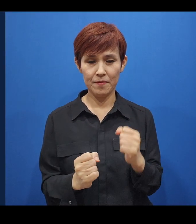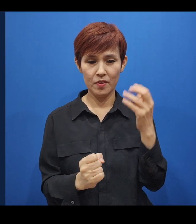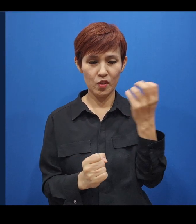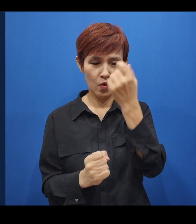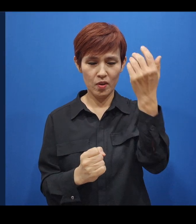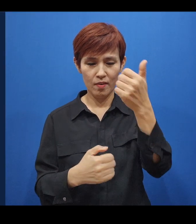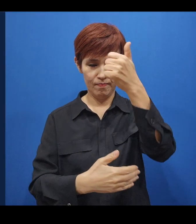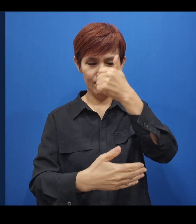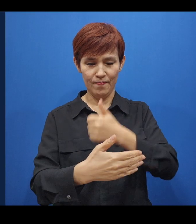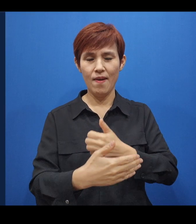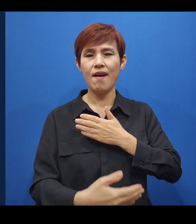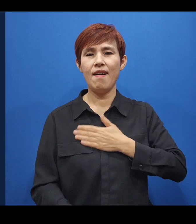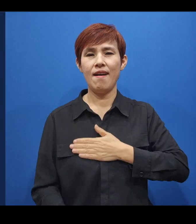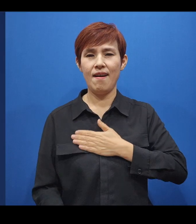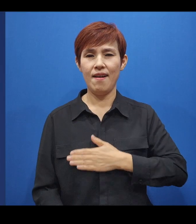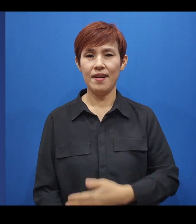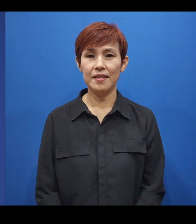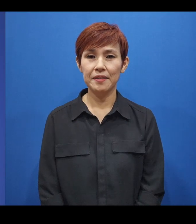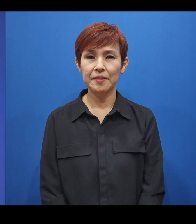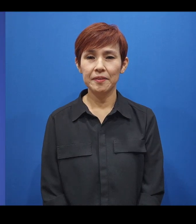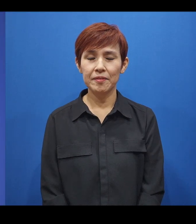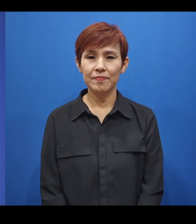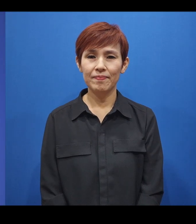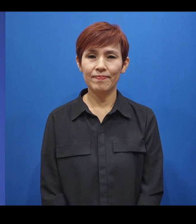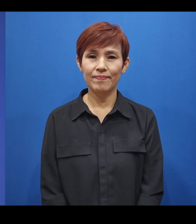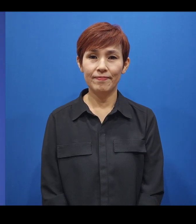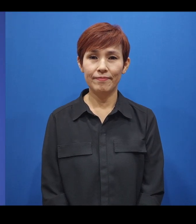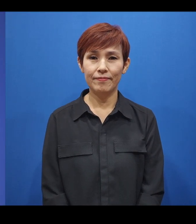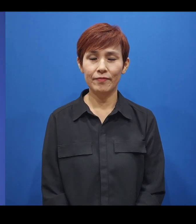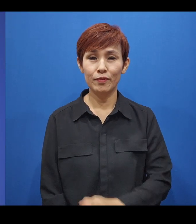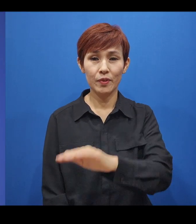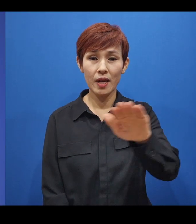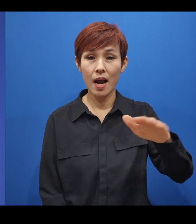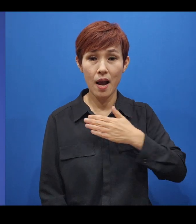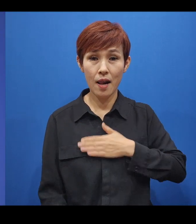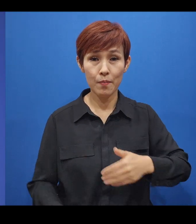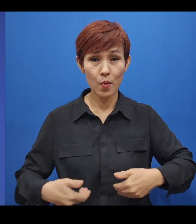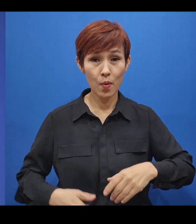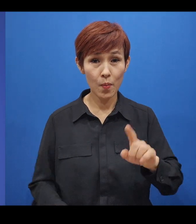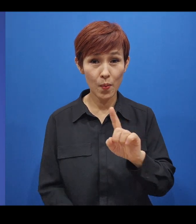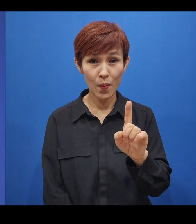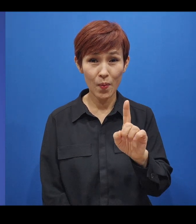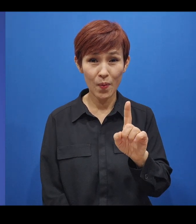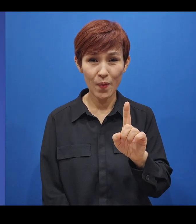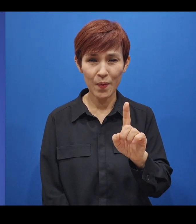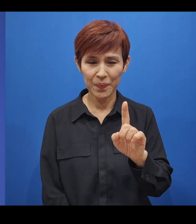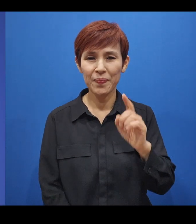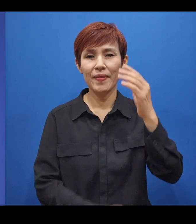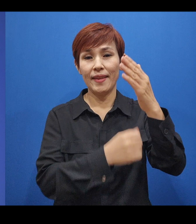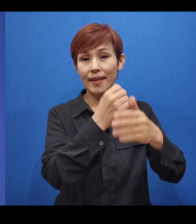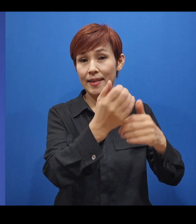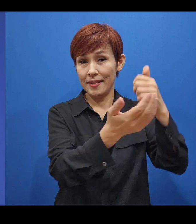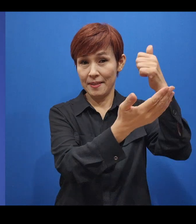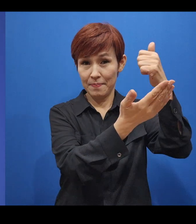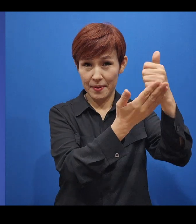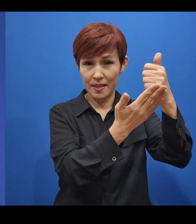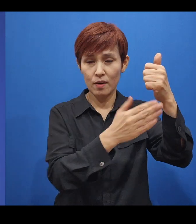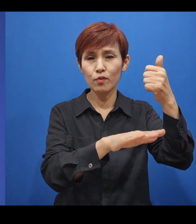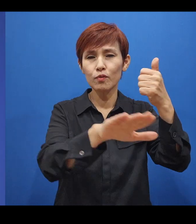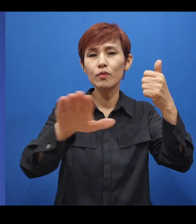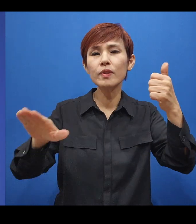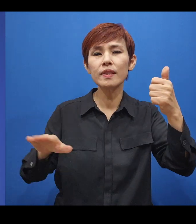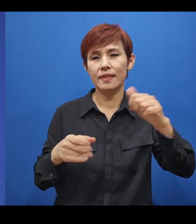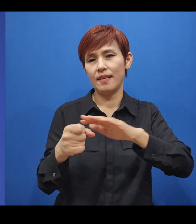거하시는 줄을 아느니라. 우리가 알아야 될 게 뭐예요? 하나님이 우리를